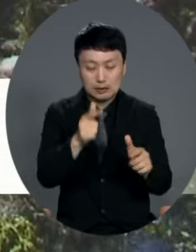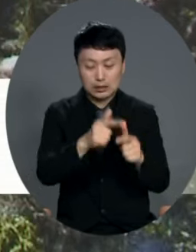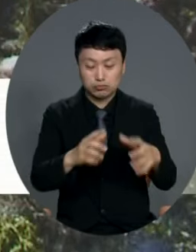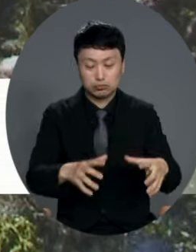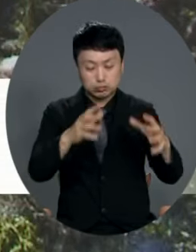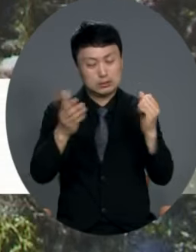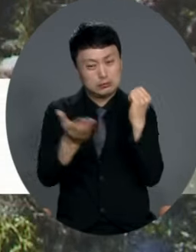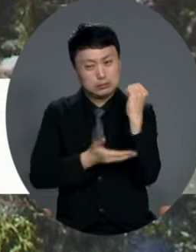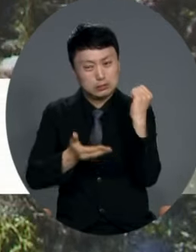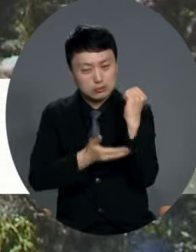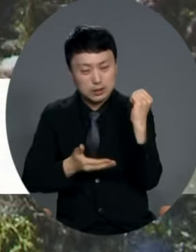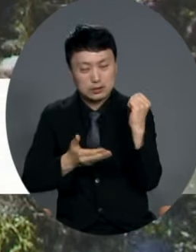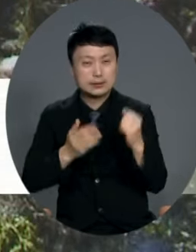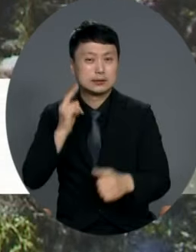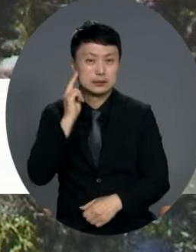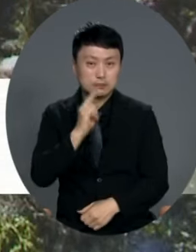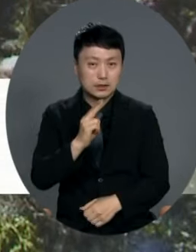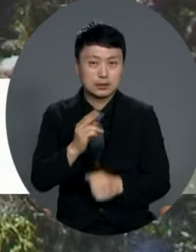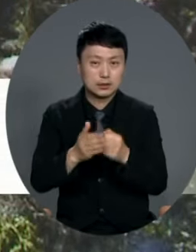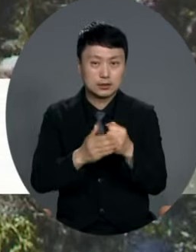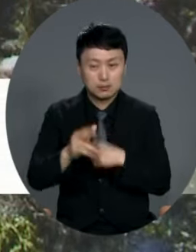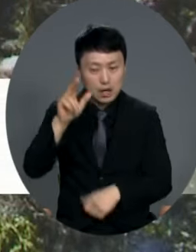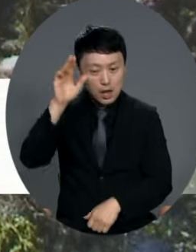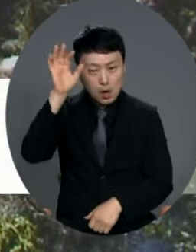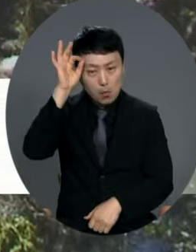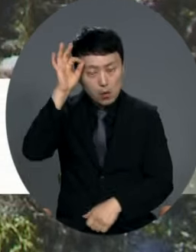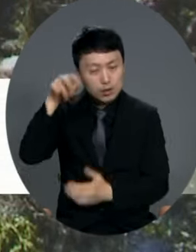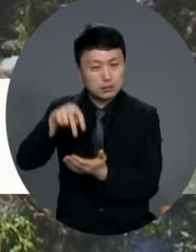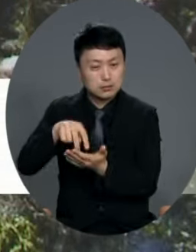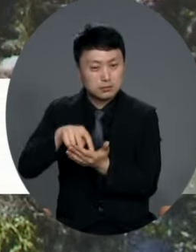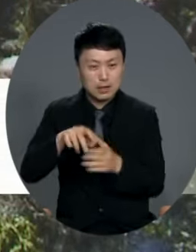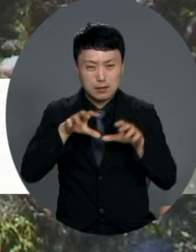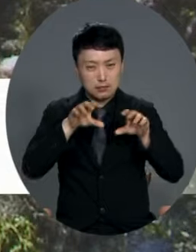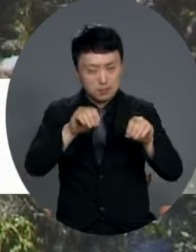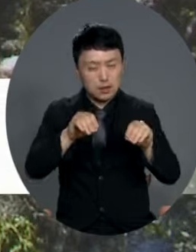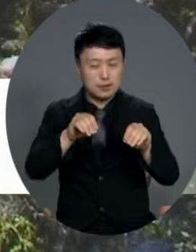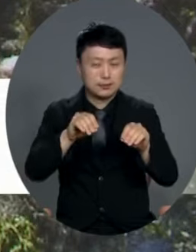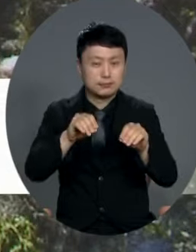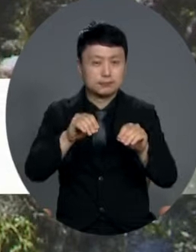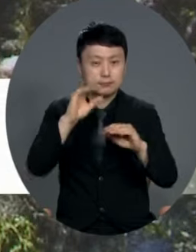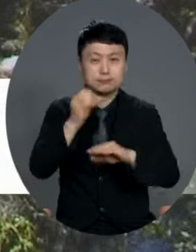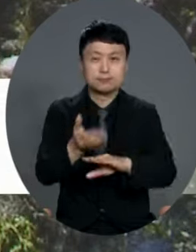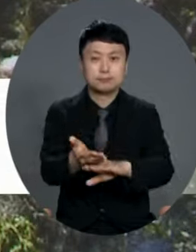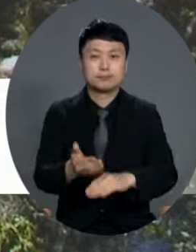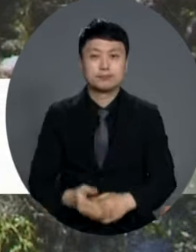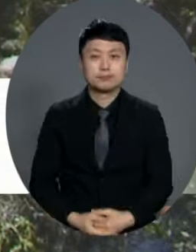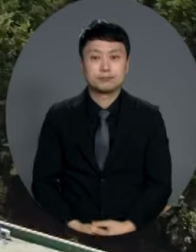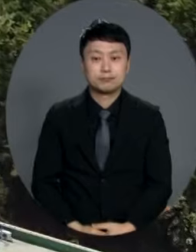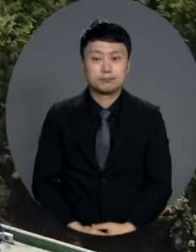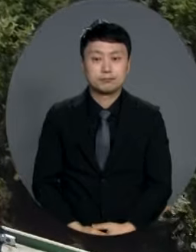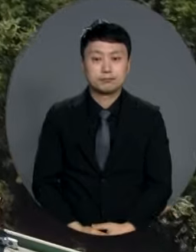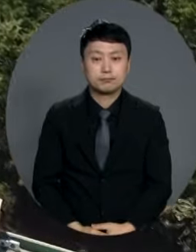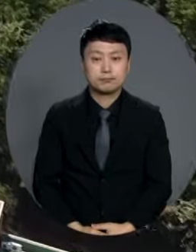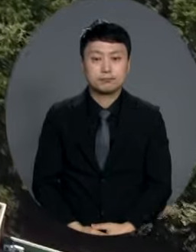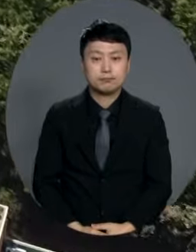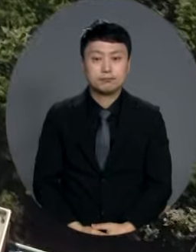건 지나치다는 지적이 일자 포항시는 작업을 즉각 중단했습니다. 박성화 기자입니다.